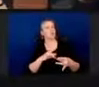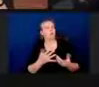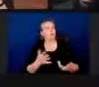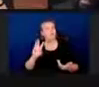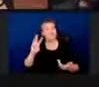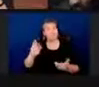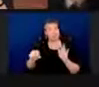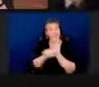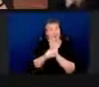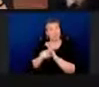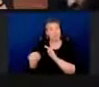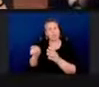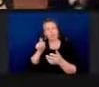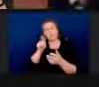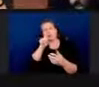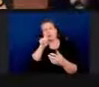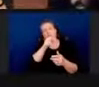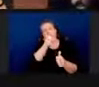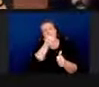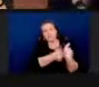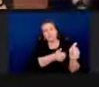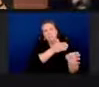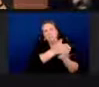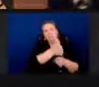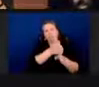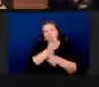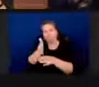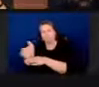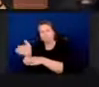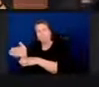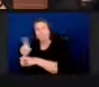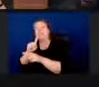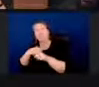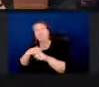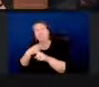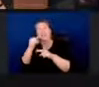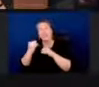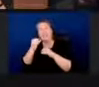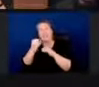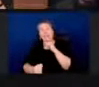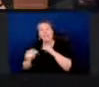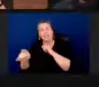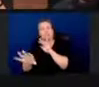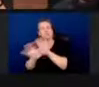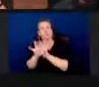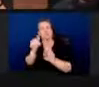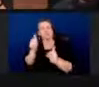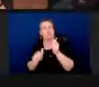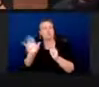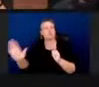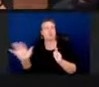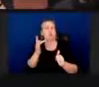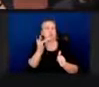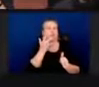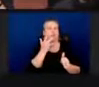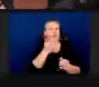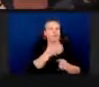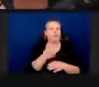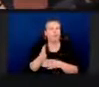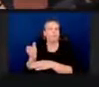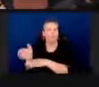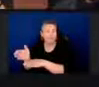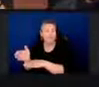جيدة للغاية، ولدينا 6 من المسارات، والطلبة يستطيعون يقوموا باختيار المسار الذي